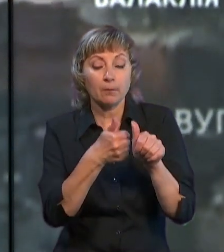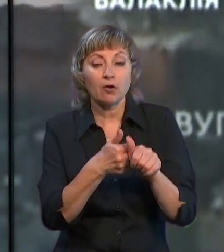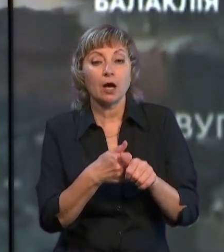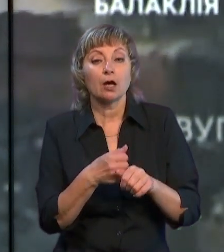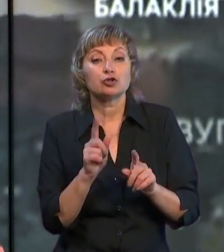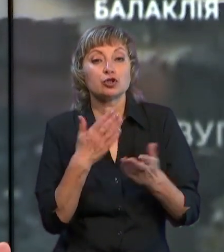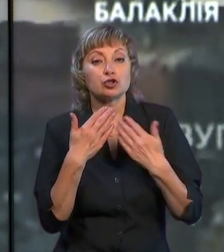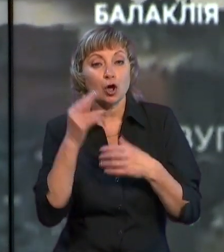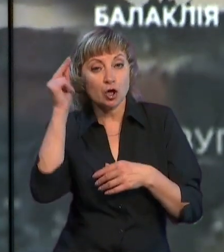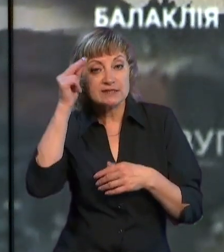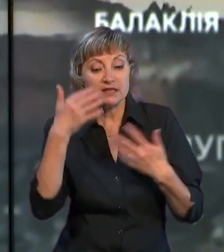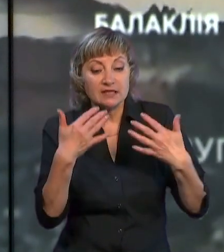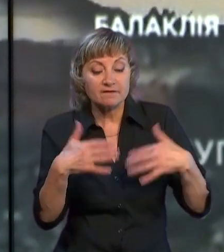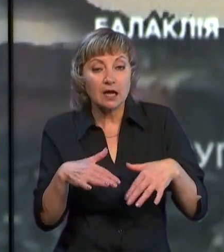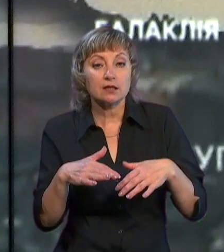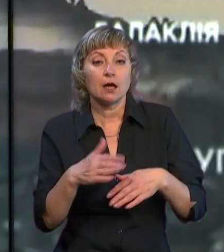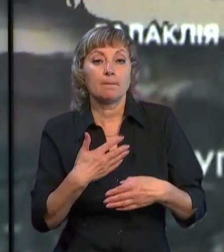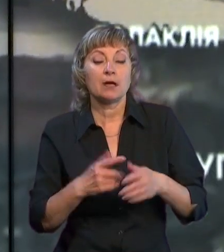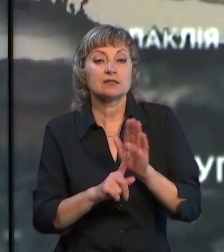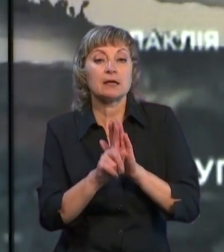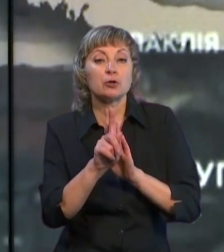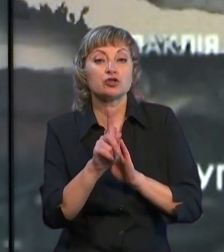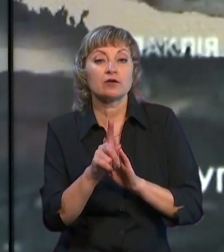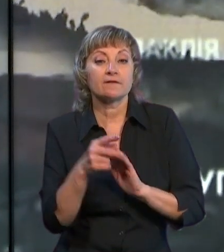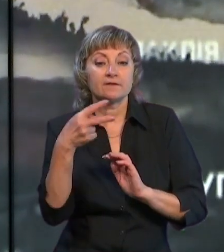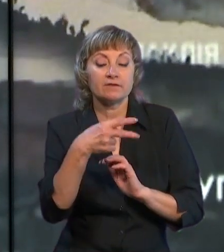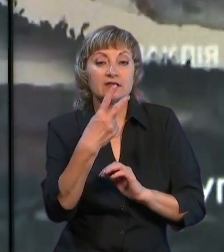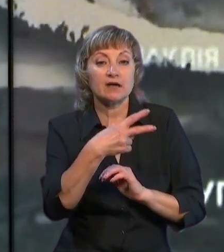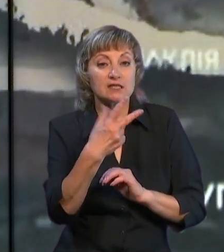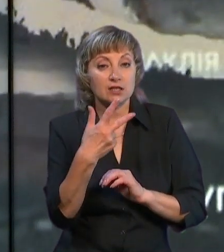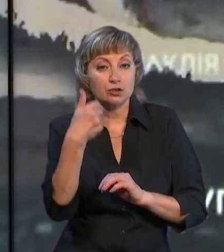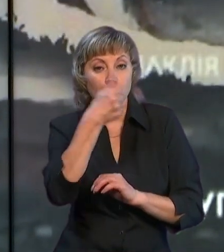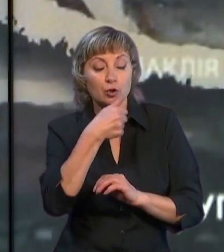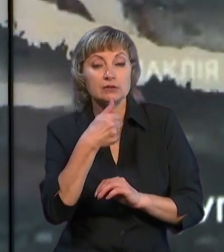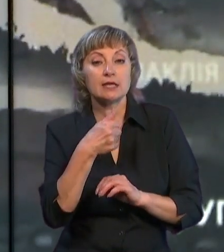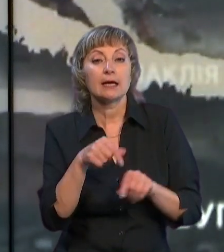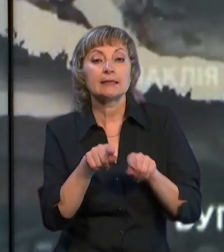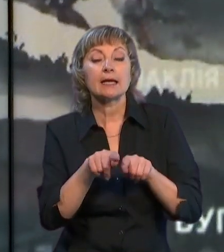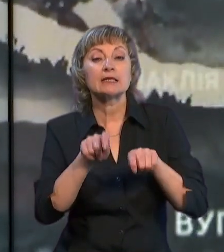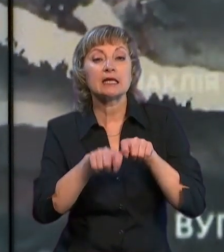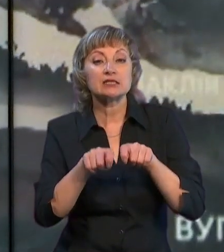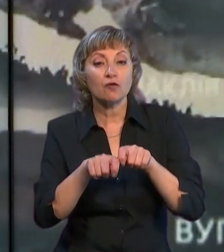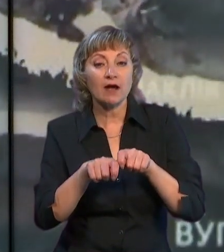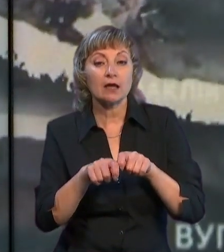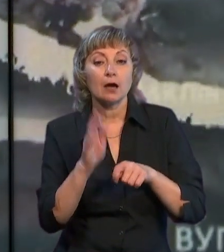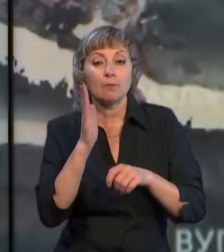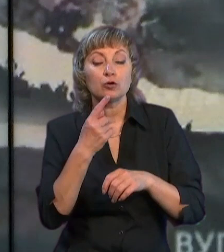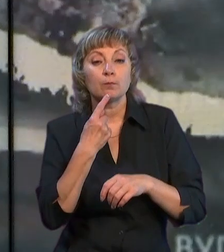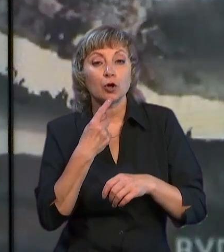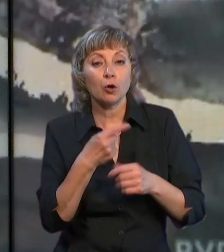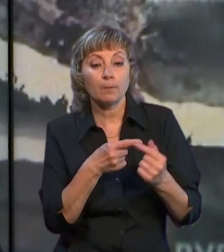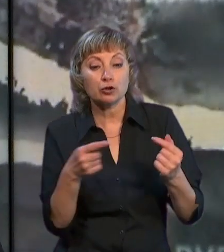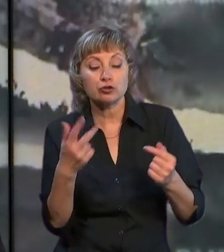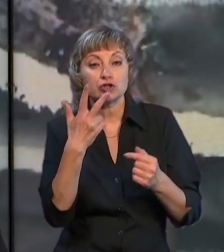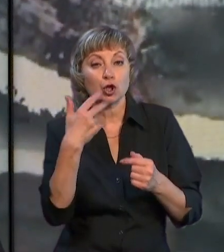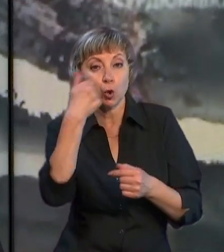стосується освітніх втрат, то ми започаткували вже у 2023 році, власне, таке тестування. Ми будемо його проводити впродовж 3 років,